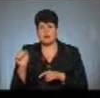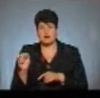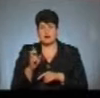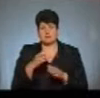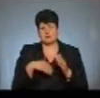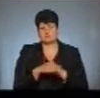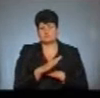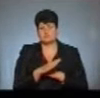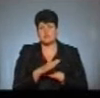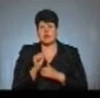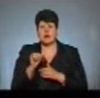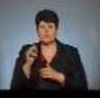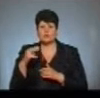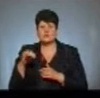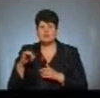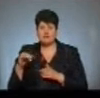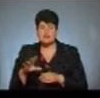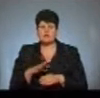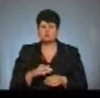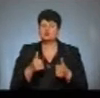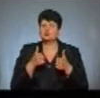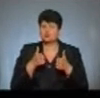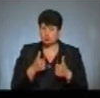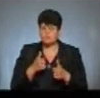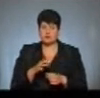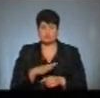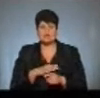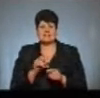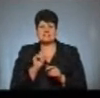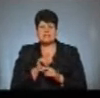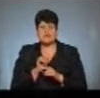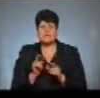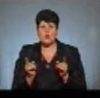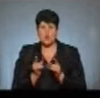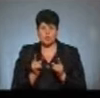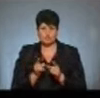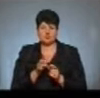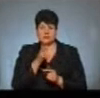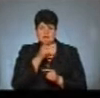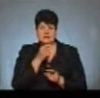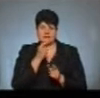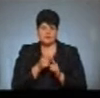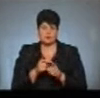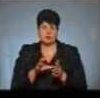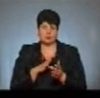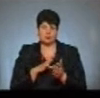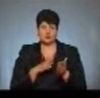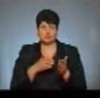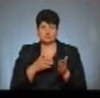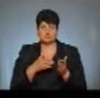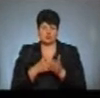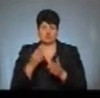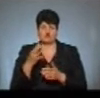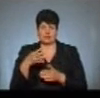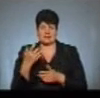покинула аудиторію. Аудіювання пройшло добре, були завдання короткі, тому що час на відповідь була до 45